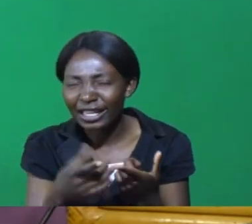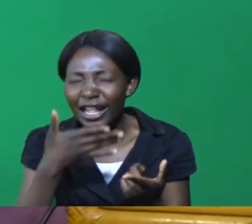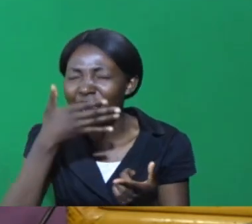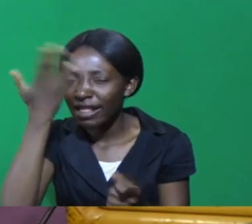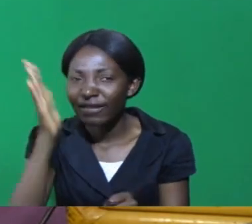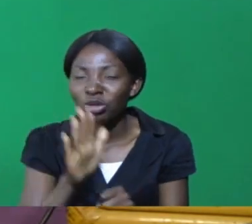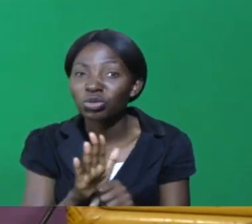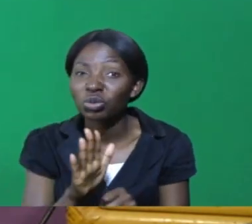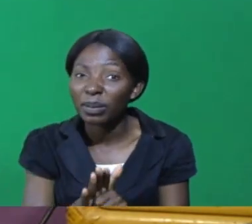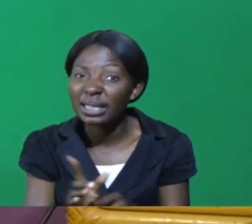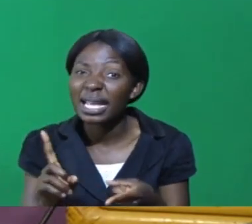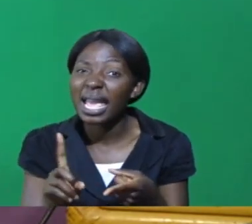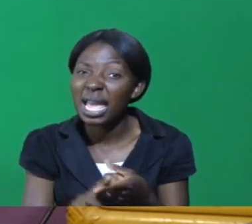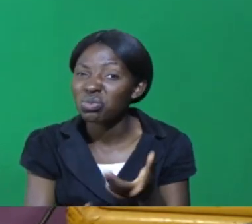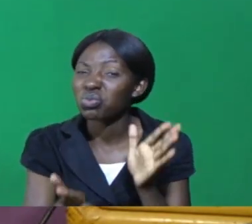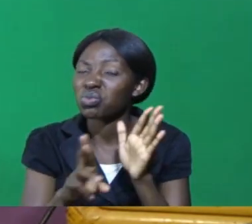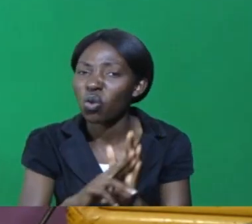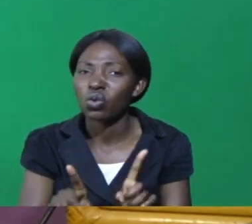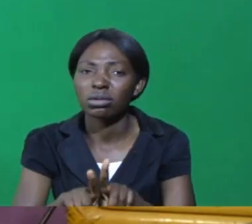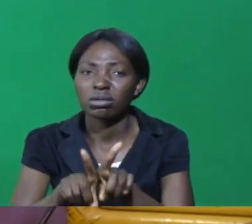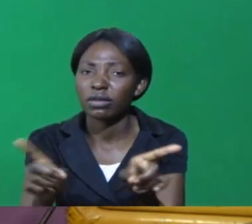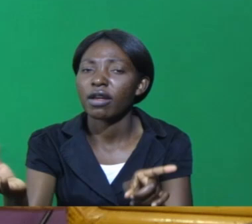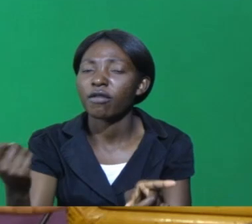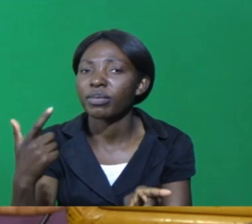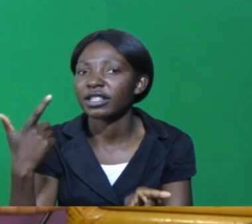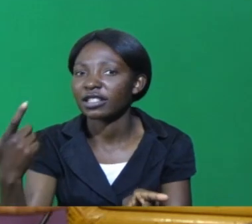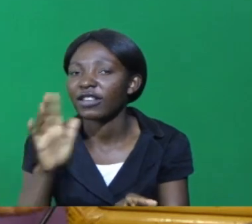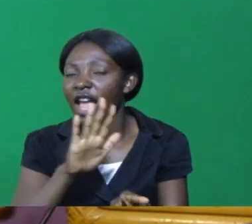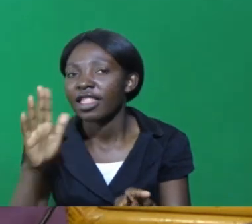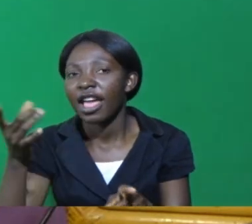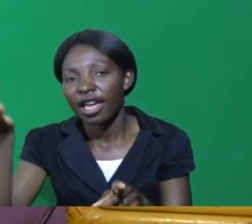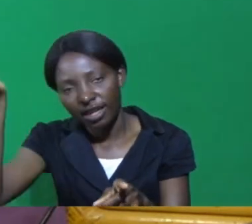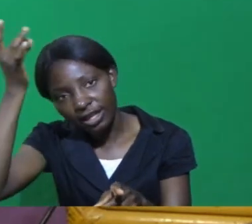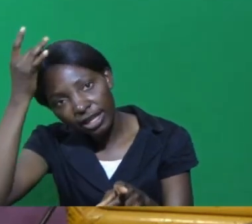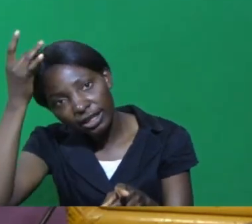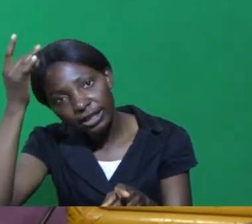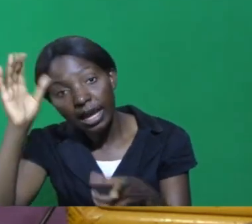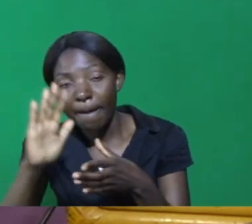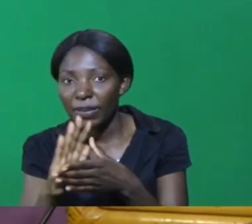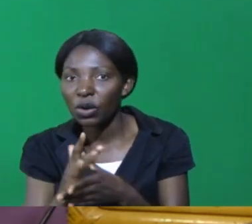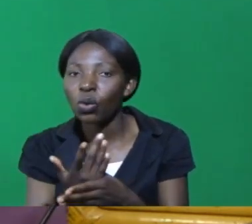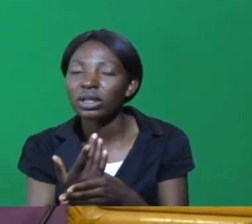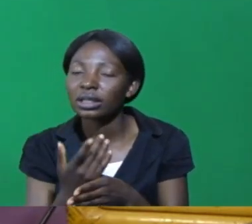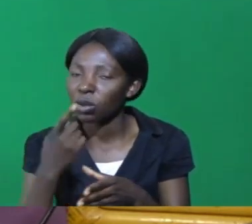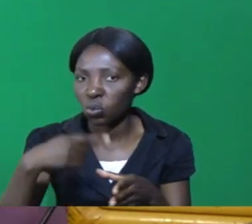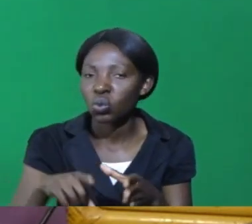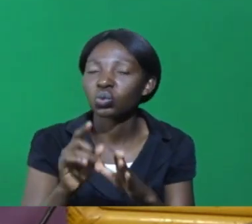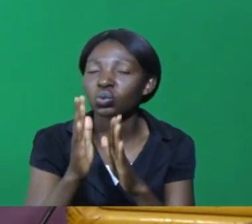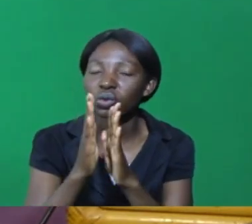akachenjera. Mambo uyu ane utongi hwakasiyana nevava 7 vatataura pakuti iye anoita